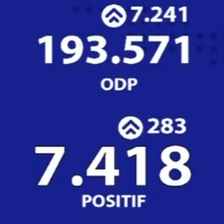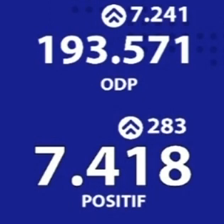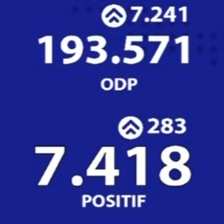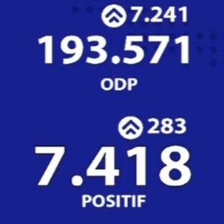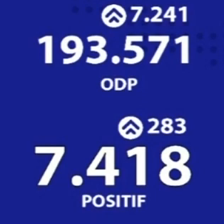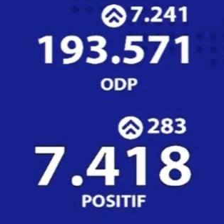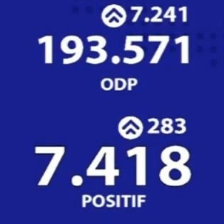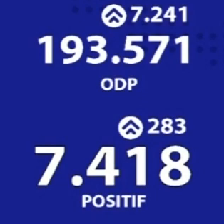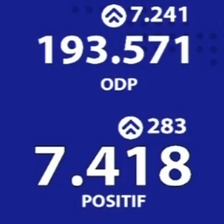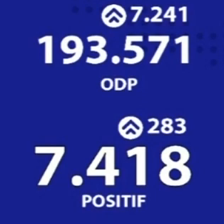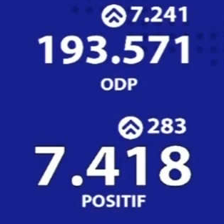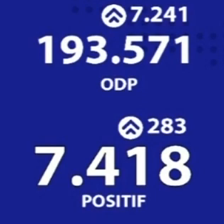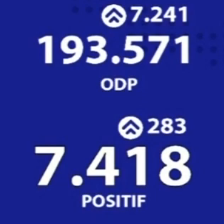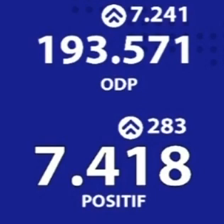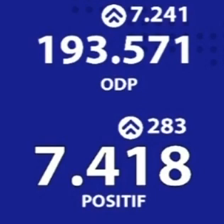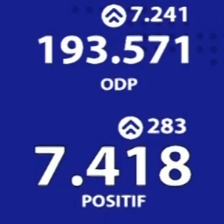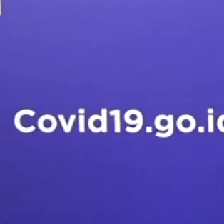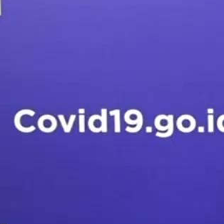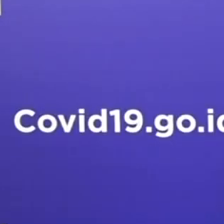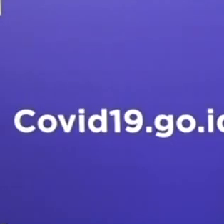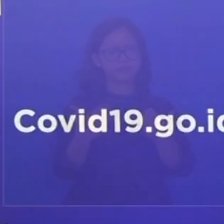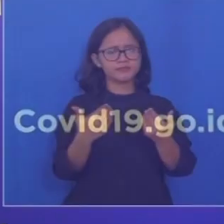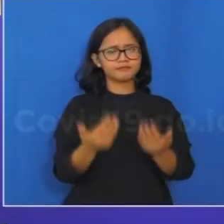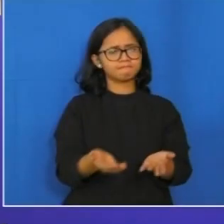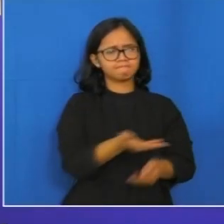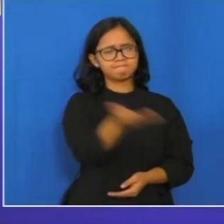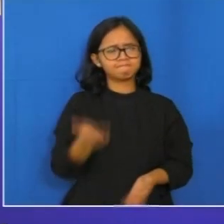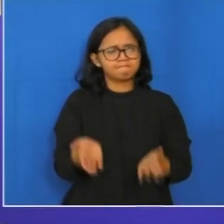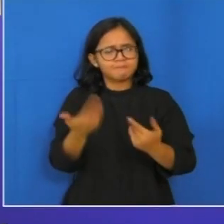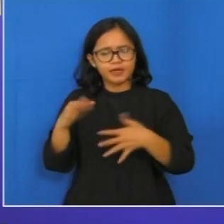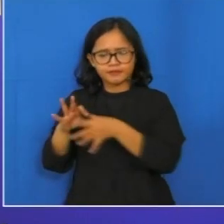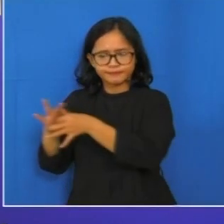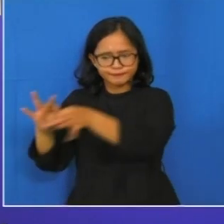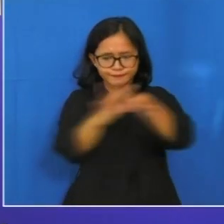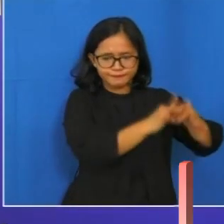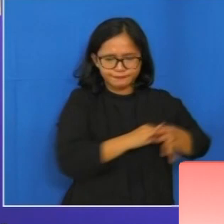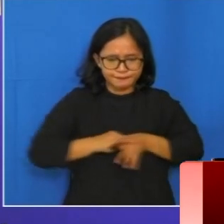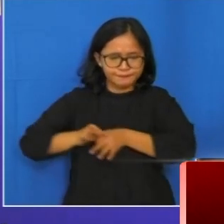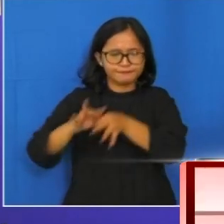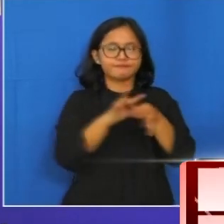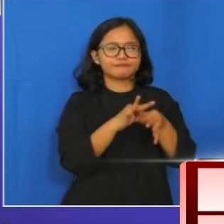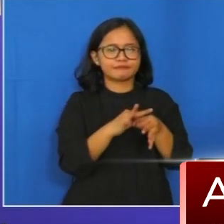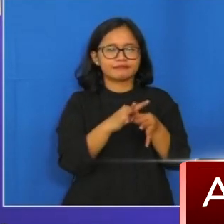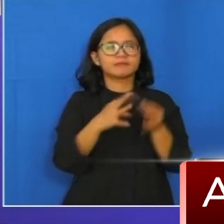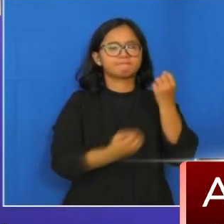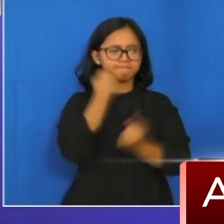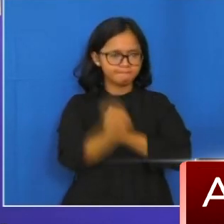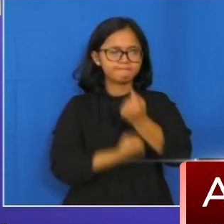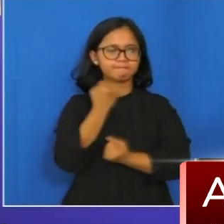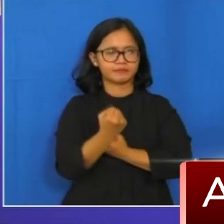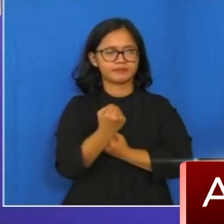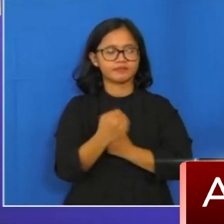Hai saudara-saudara Mari kita berpartisipasi secara aktif dalam penanganan konflik 19 ini